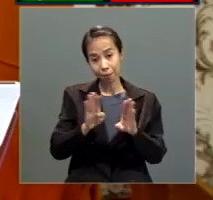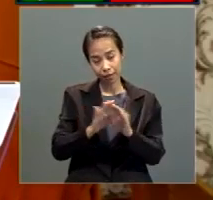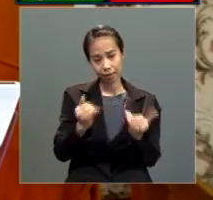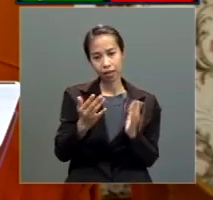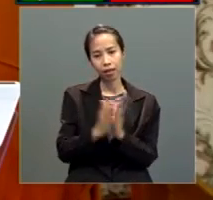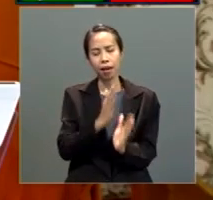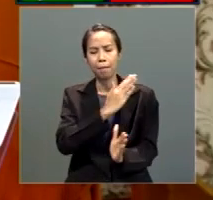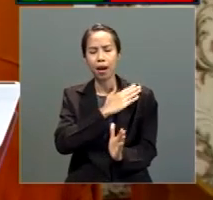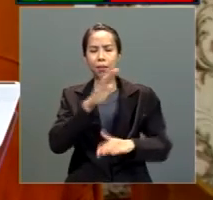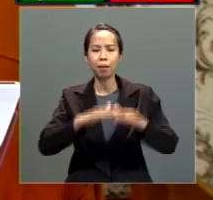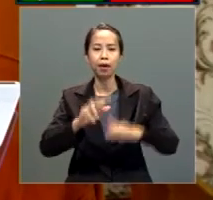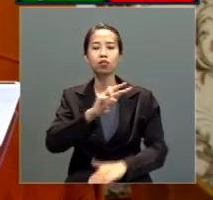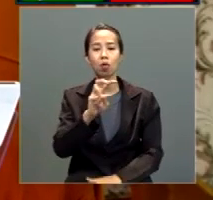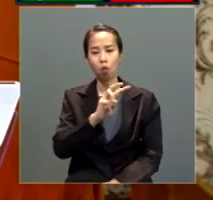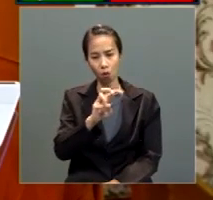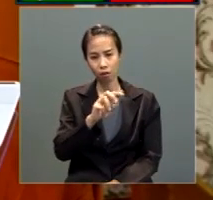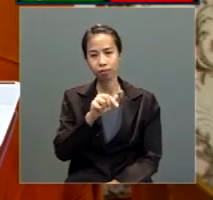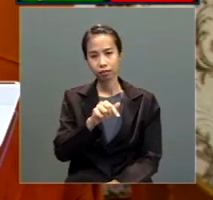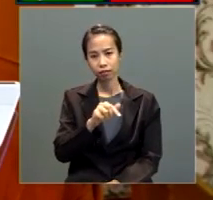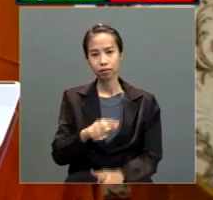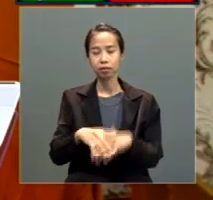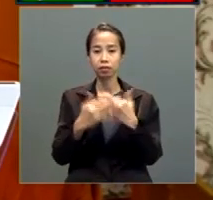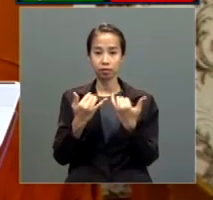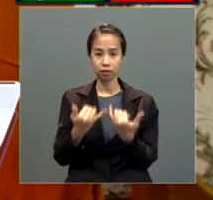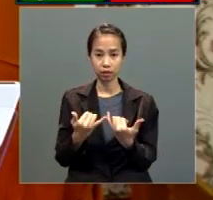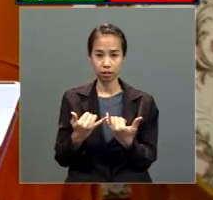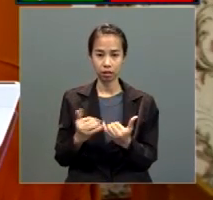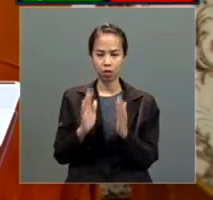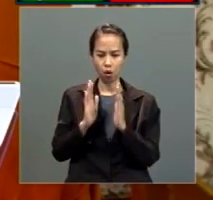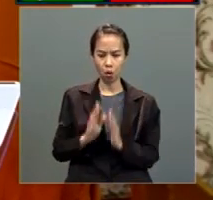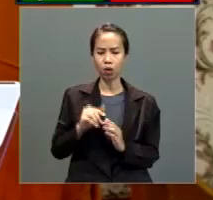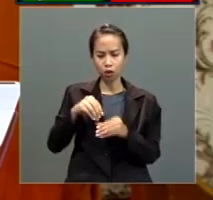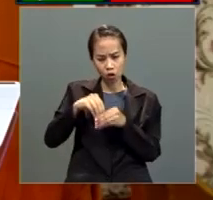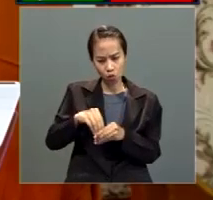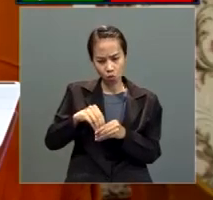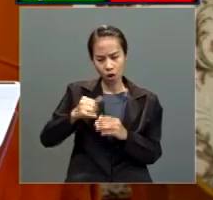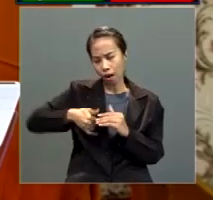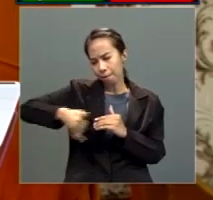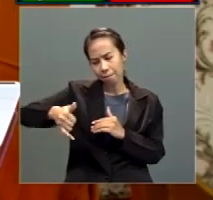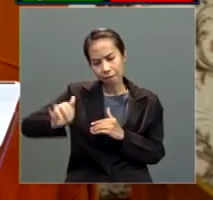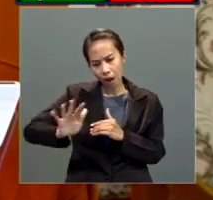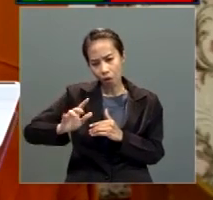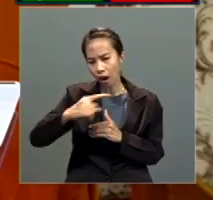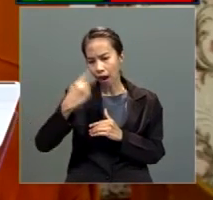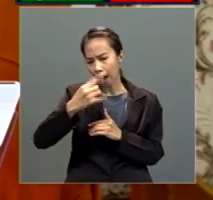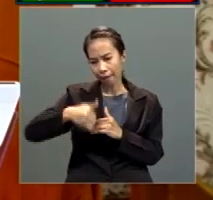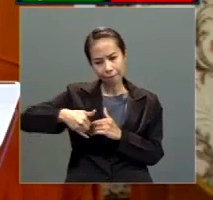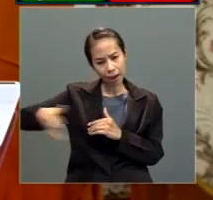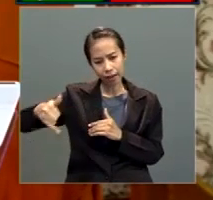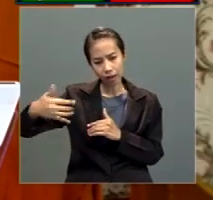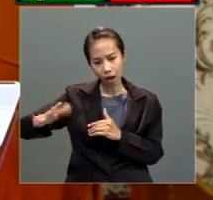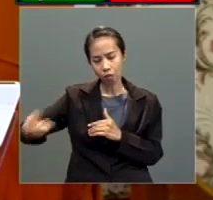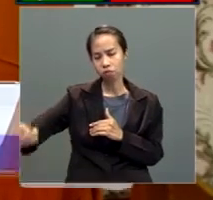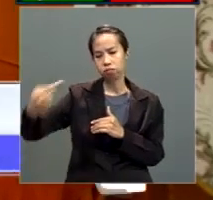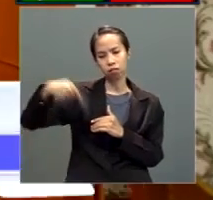าณ200กว่ารูปเพราะนั้นในช่วงนี้คนในก็ห้ามออกคนนอกก็ห้ามเข้าถ้าบุคคลไหนออกไปกลับมาก็